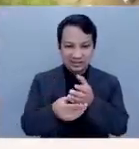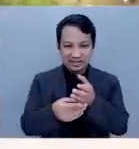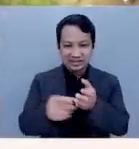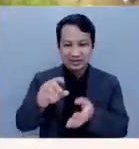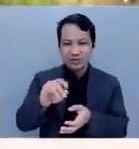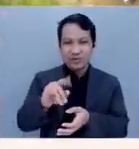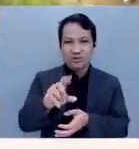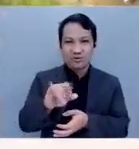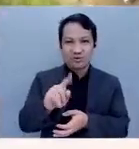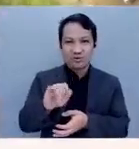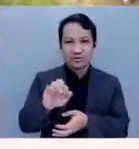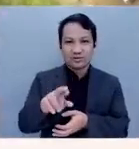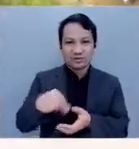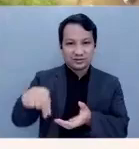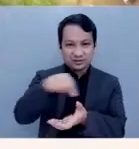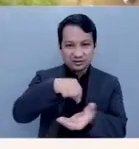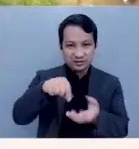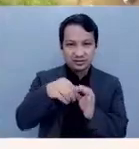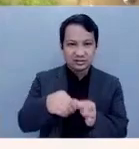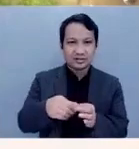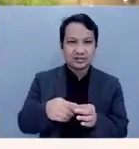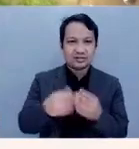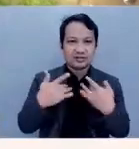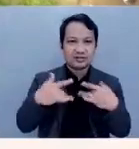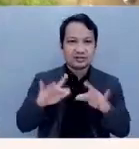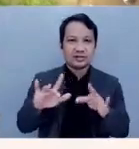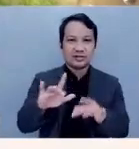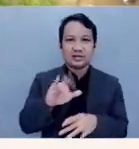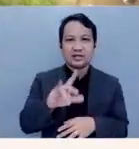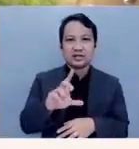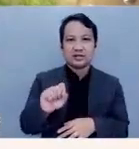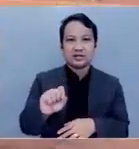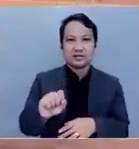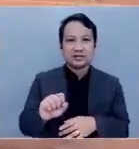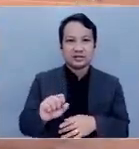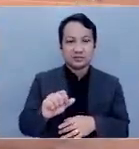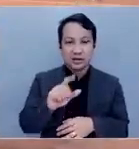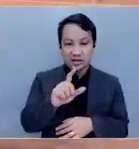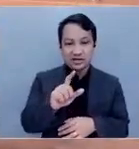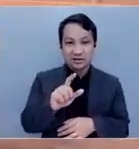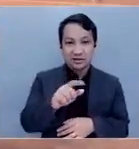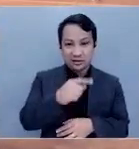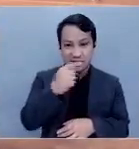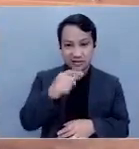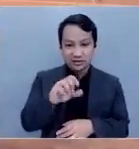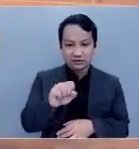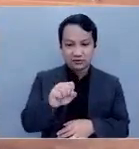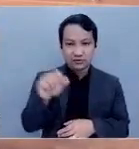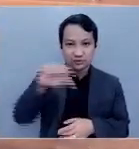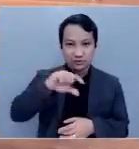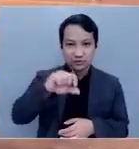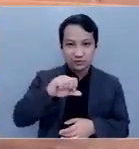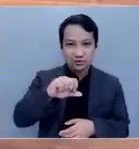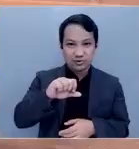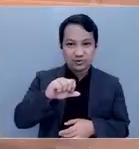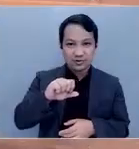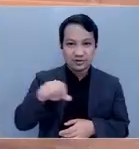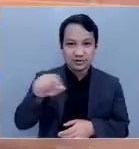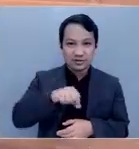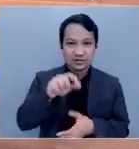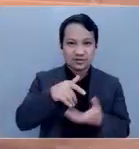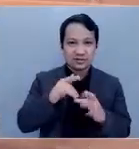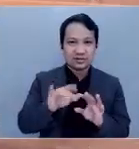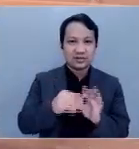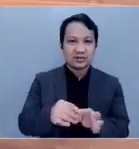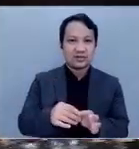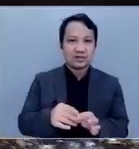siya. At saka yung ating light sauce. Yung light sauce is actually soy sauce din siya. Okay. Pero binawasan natin ng konting lasa sa pamamagitan ng paglalagay